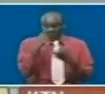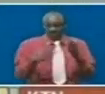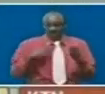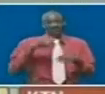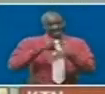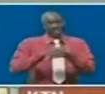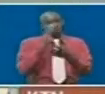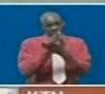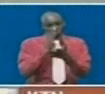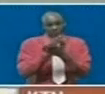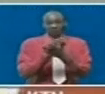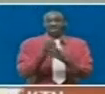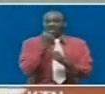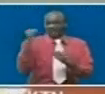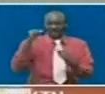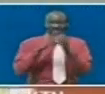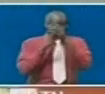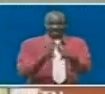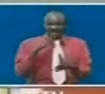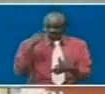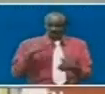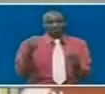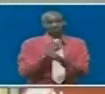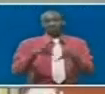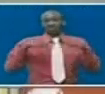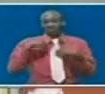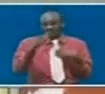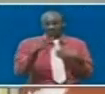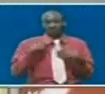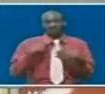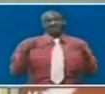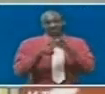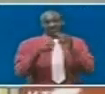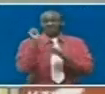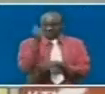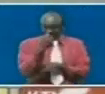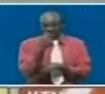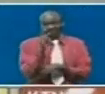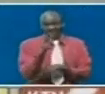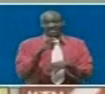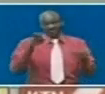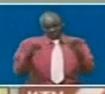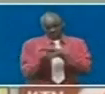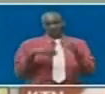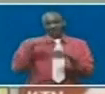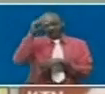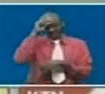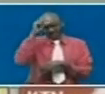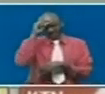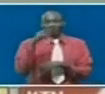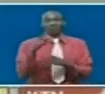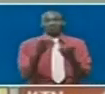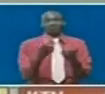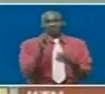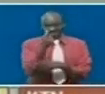alibaini kuwa Machar amekataa pendekezo la kupewa nafasi mpya makamu wa rais wa pili chini ya serikali ya Kiir.